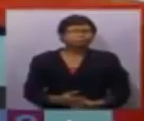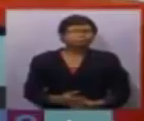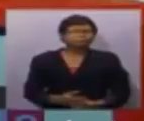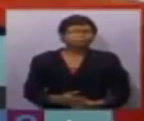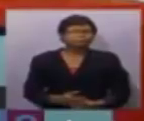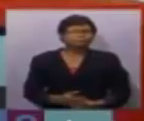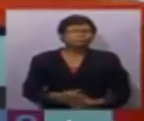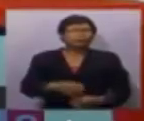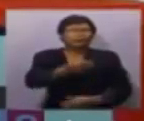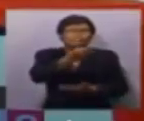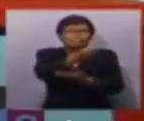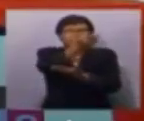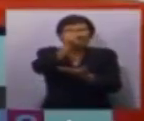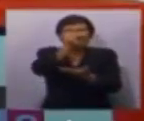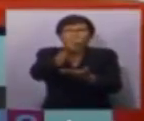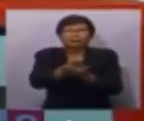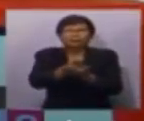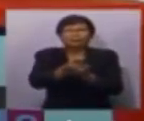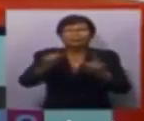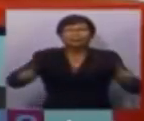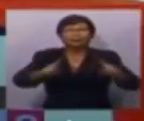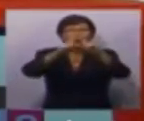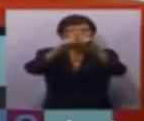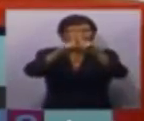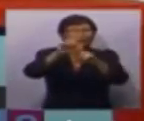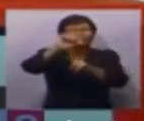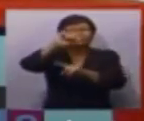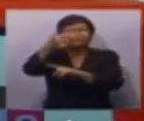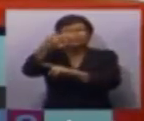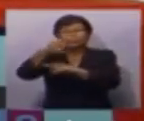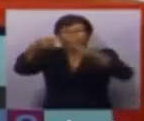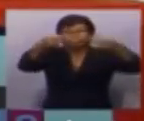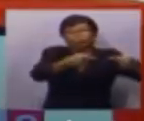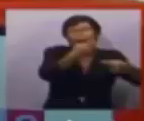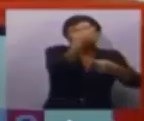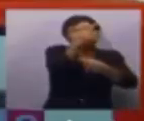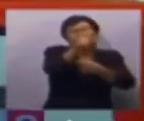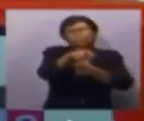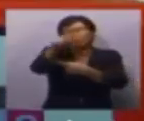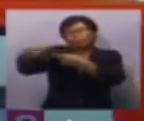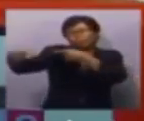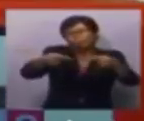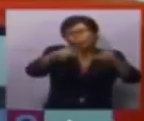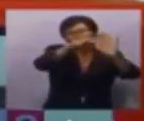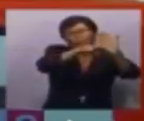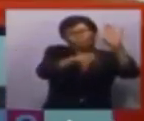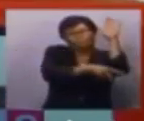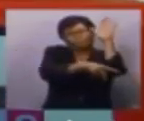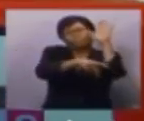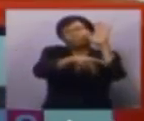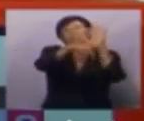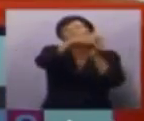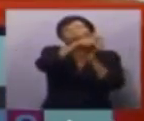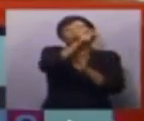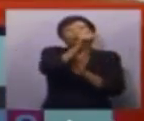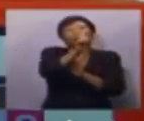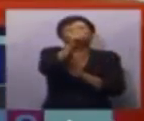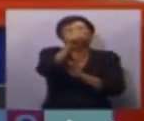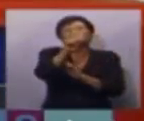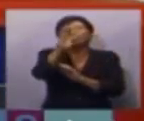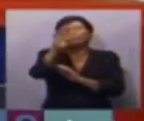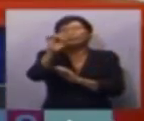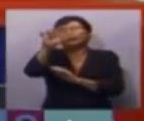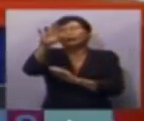Bendahari UMNO Datuk Seri Dr. Mohamad Saleh Tun Said Keruak berhadapan pertandingan empat penjuru bagi kerusi Parlimen Kota Belud